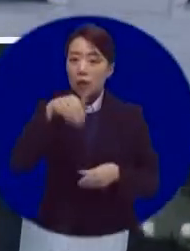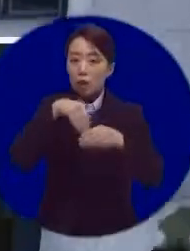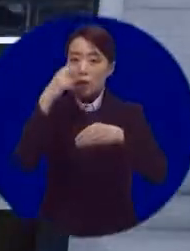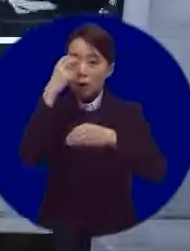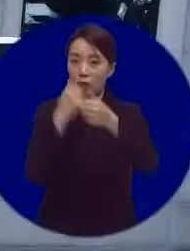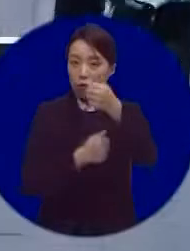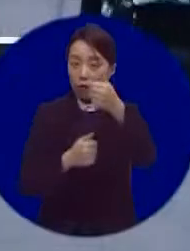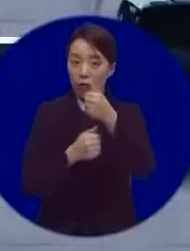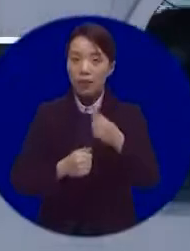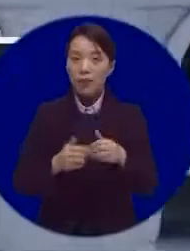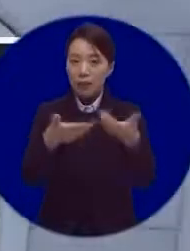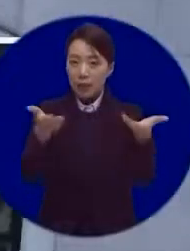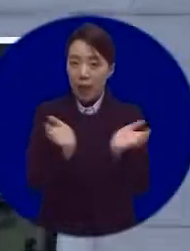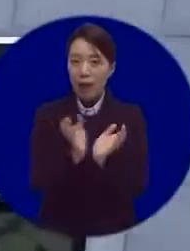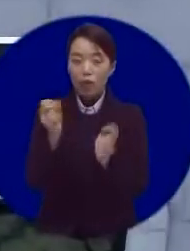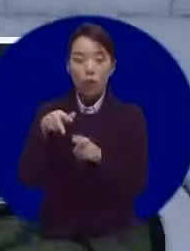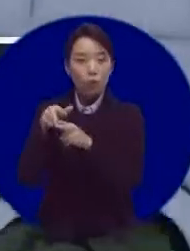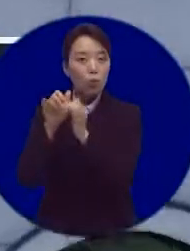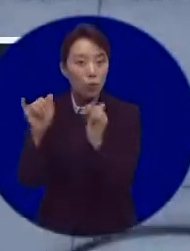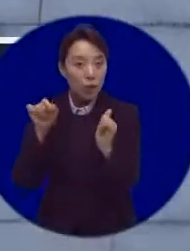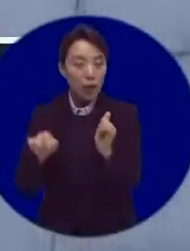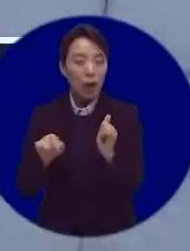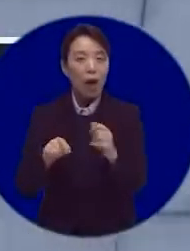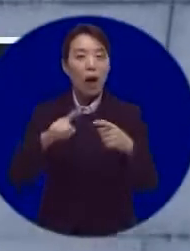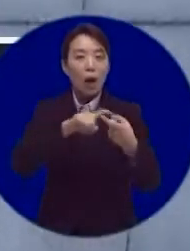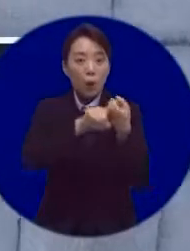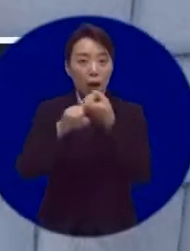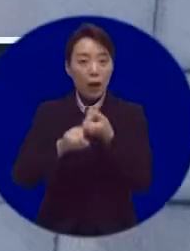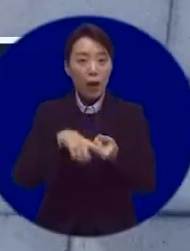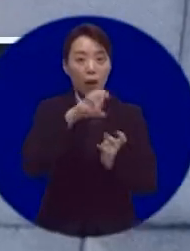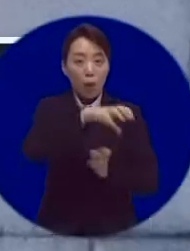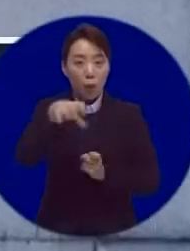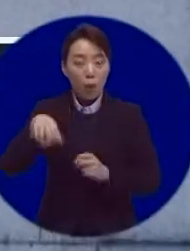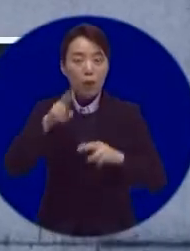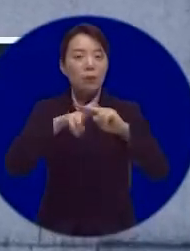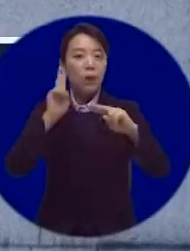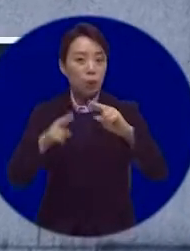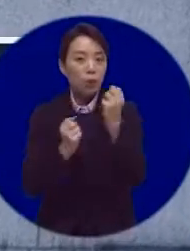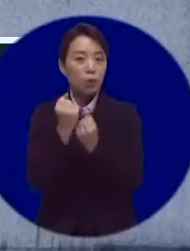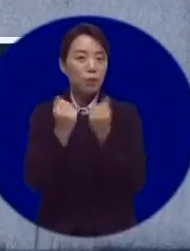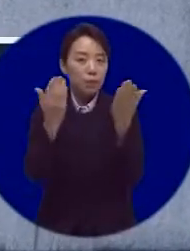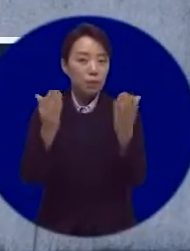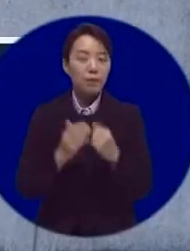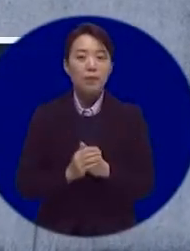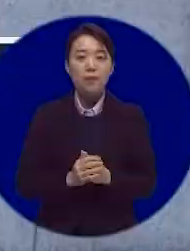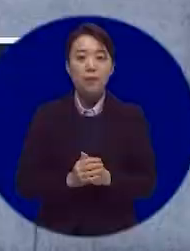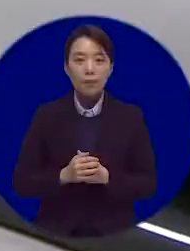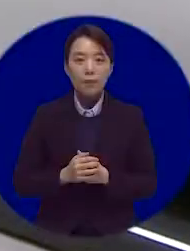이에 선거관리위원회는 정당, 입후보 예정자, 관계기관에 사직기한을 안내했습니다.